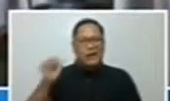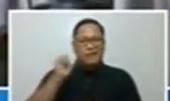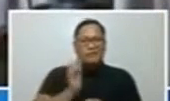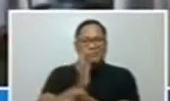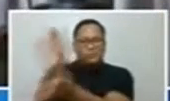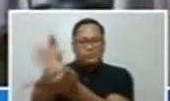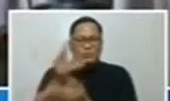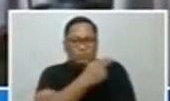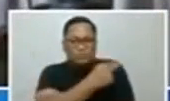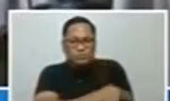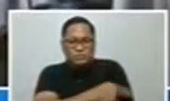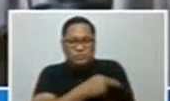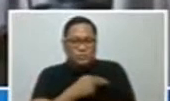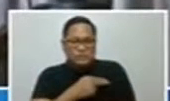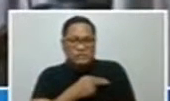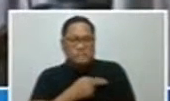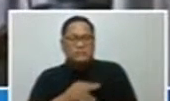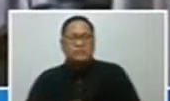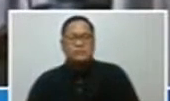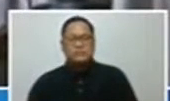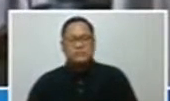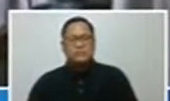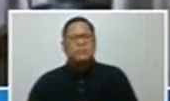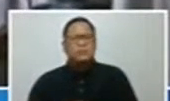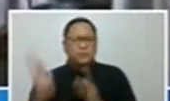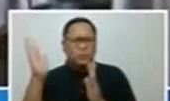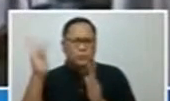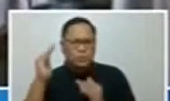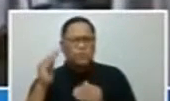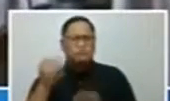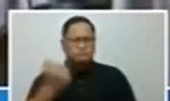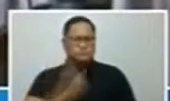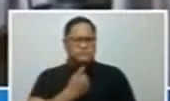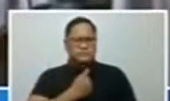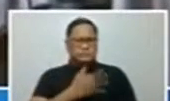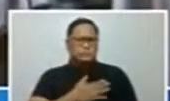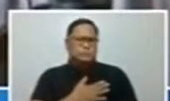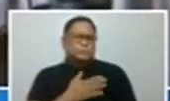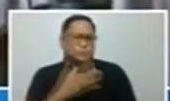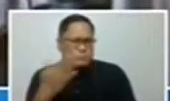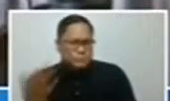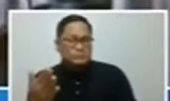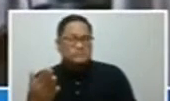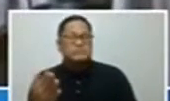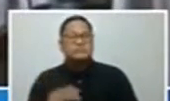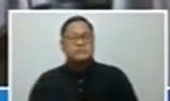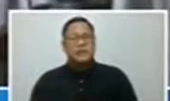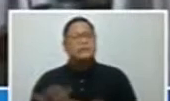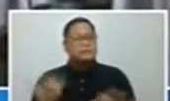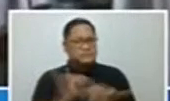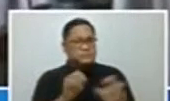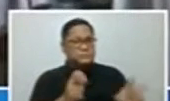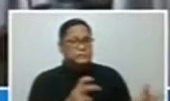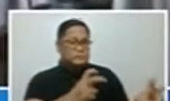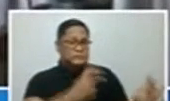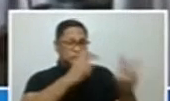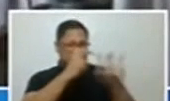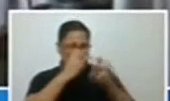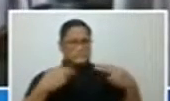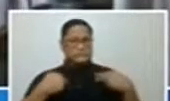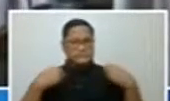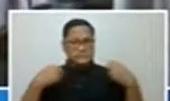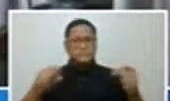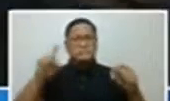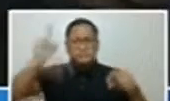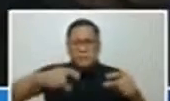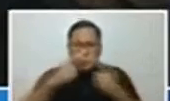pagkatao ng may hawak ng ID. Meron din naman silang kasamang accompanying company ID. I-honor pa rin natin. Apo. May tanong naman po si